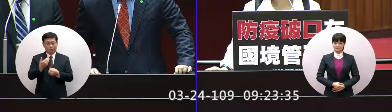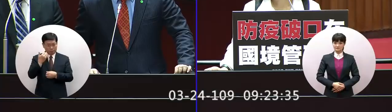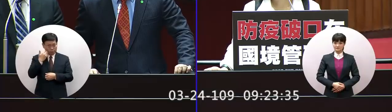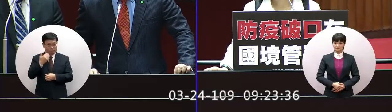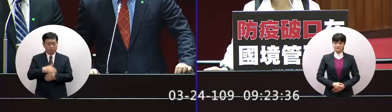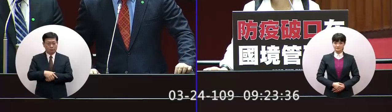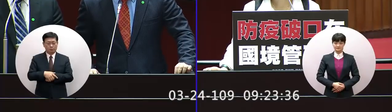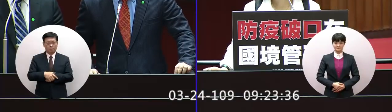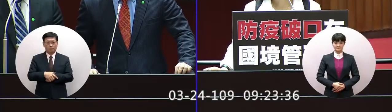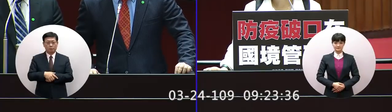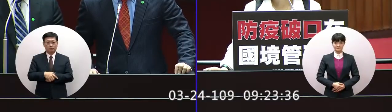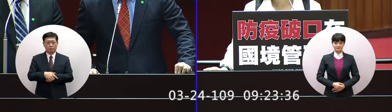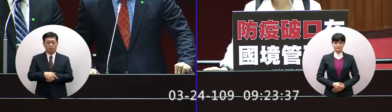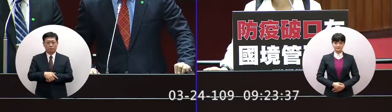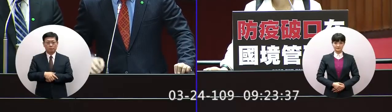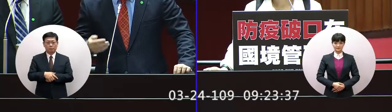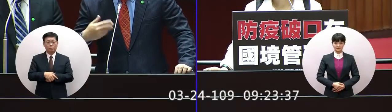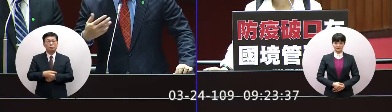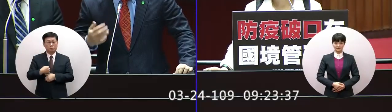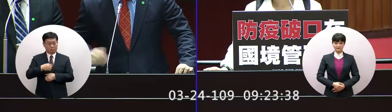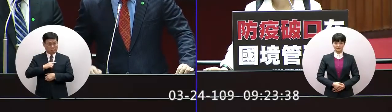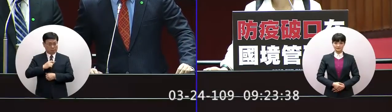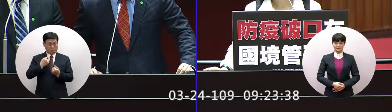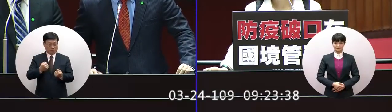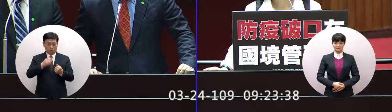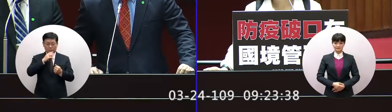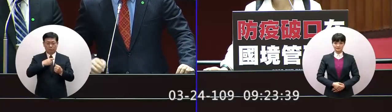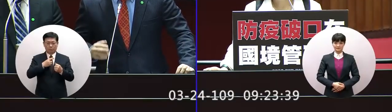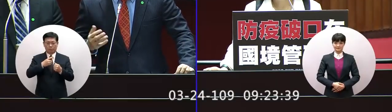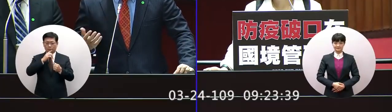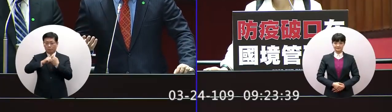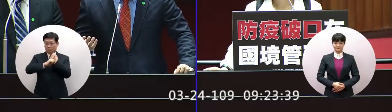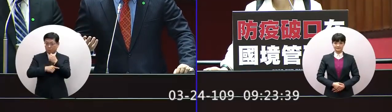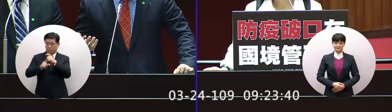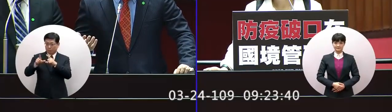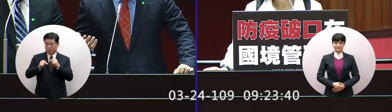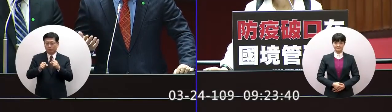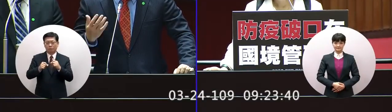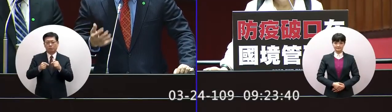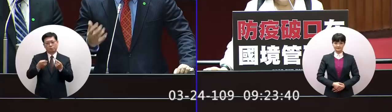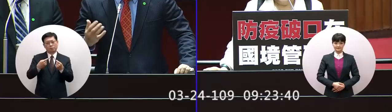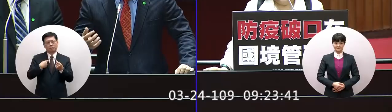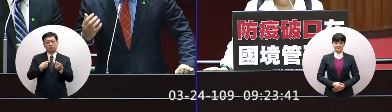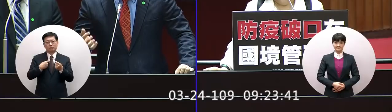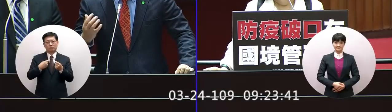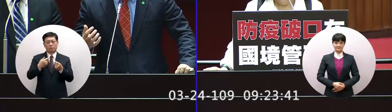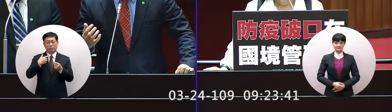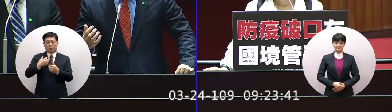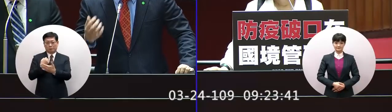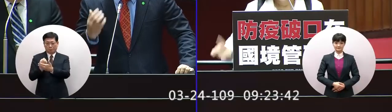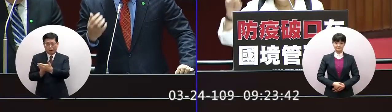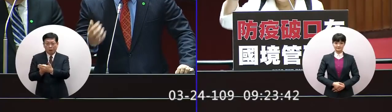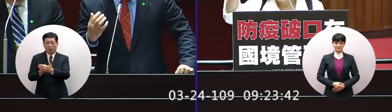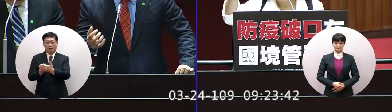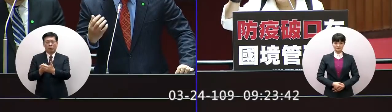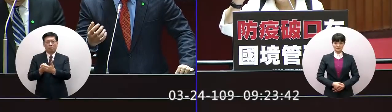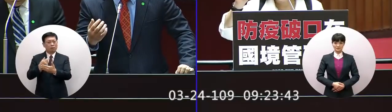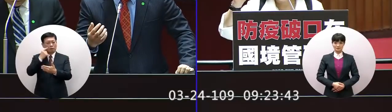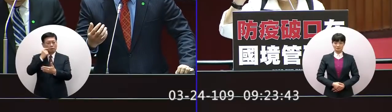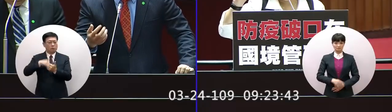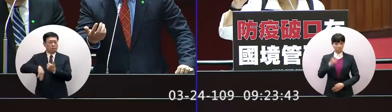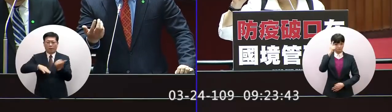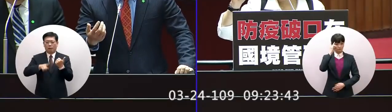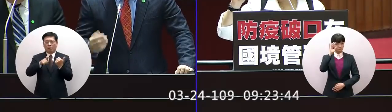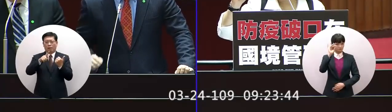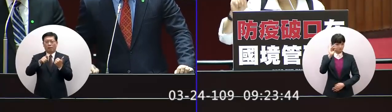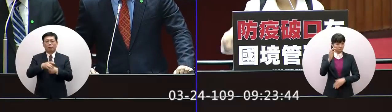果我们在我们的入出境移民法，那只好这个非予收容无法 100天，